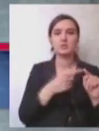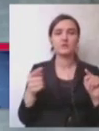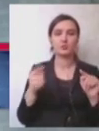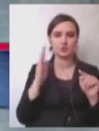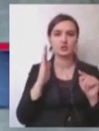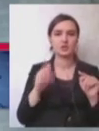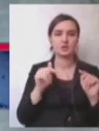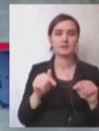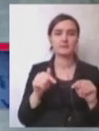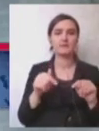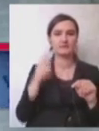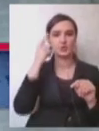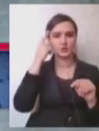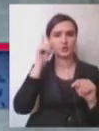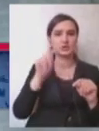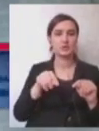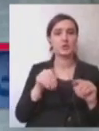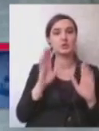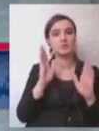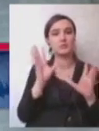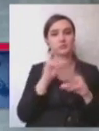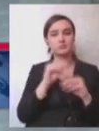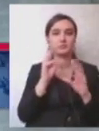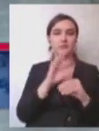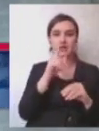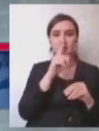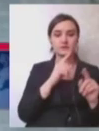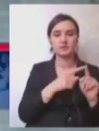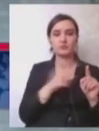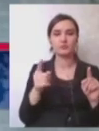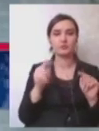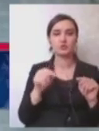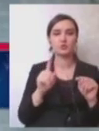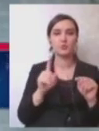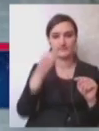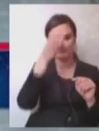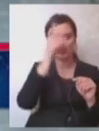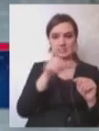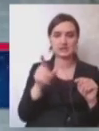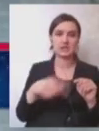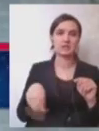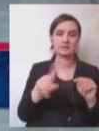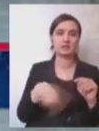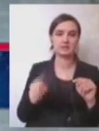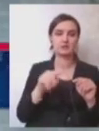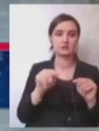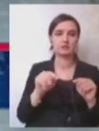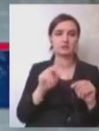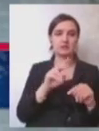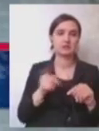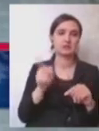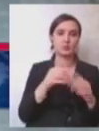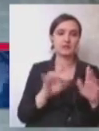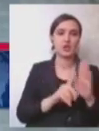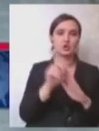უკვე გვეცოდინება, შეძლებენ თუ არა უახლოესი ერთი თვის განმავლობაში, რომ მეცნიერები გადავიდნენ უშუალოდ კლინიკურ პროცესზე და